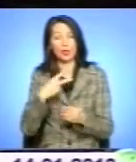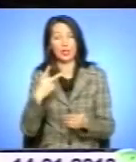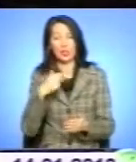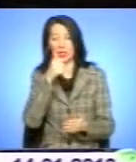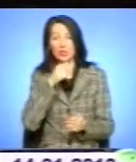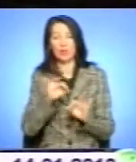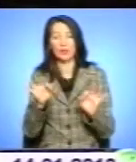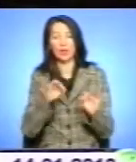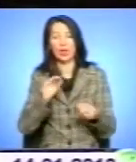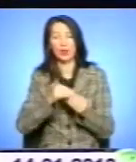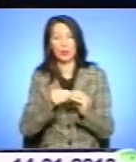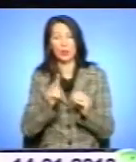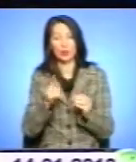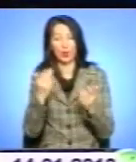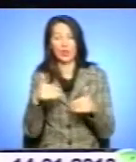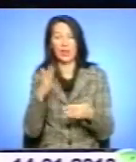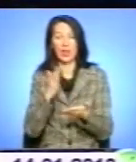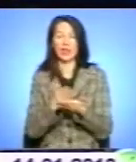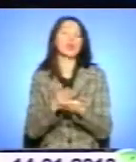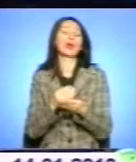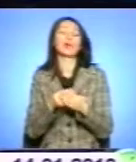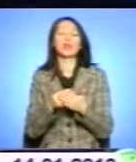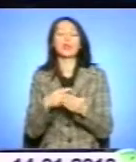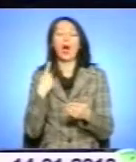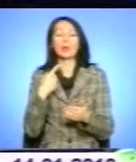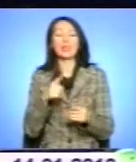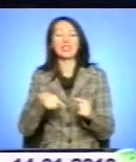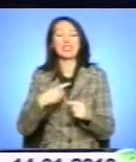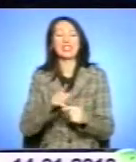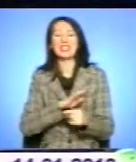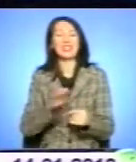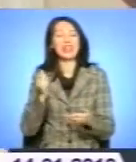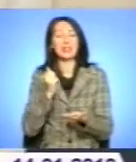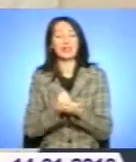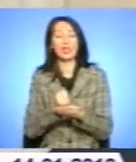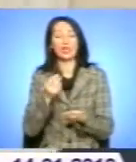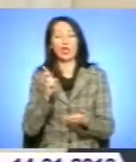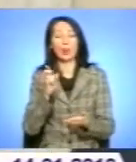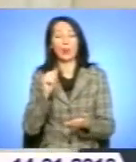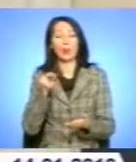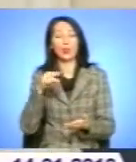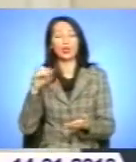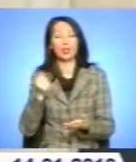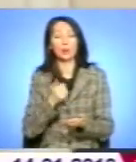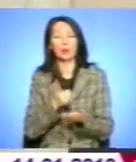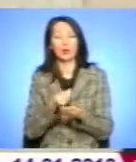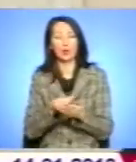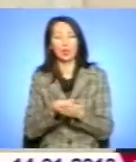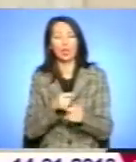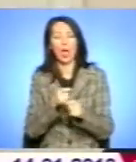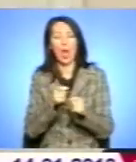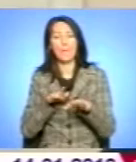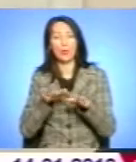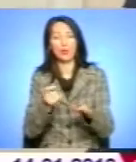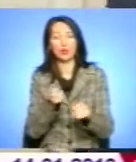проблем, які уже спіткали фінансистів області через незатверджений бюджет. Бюджетний процес десь трошки затягнувся. Ми